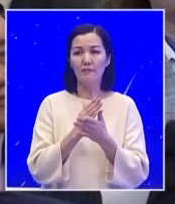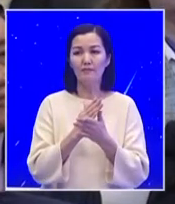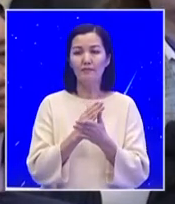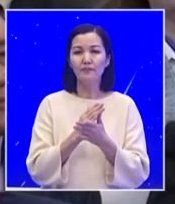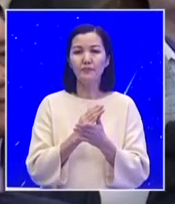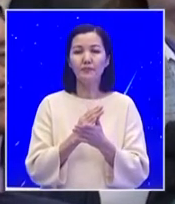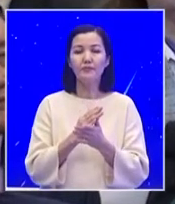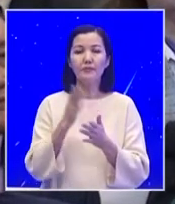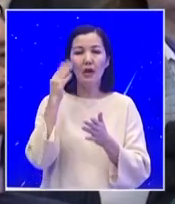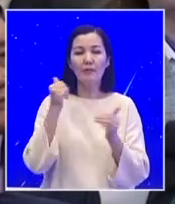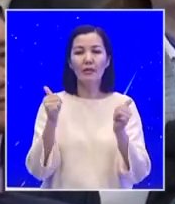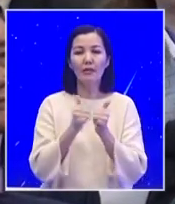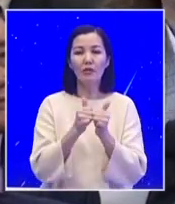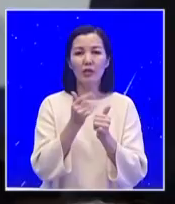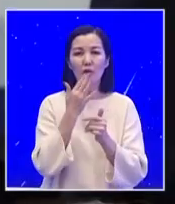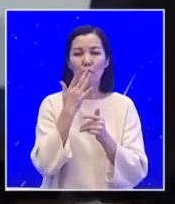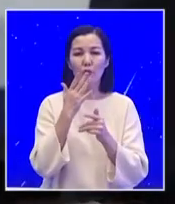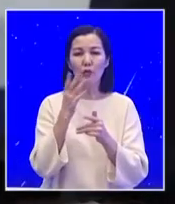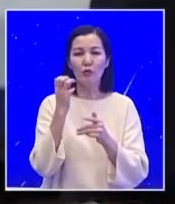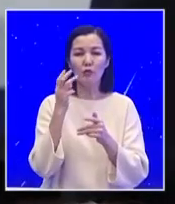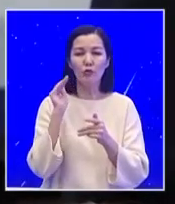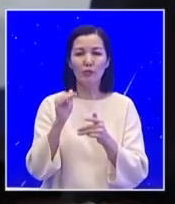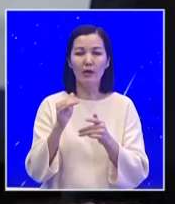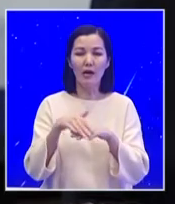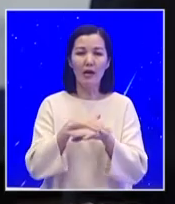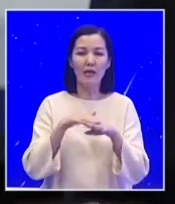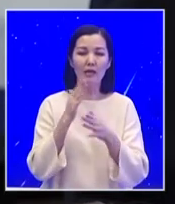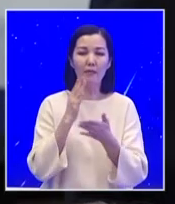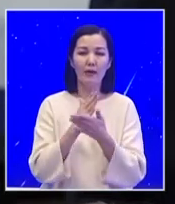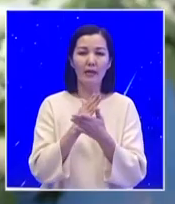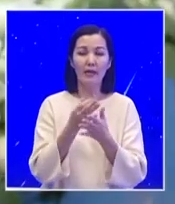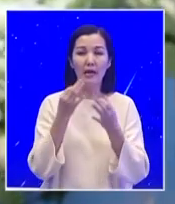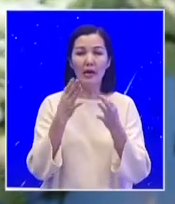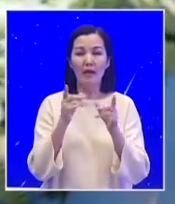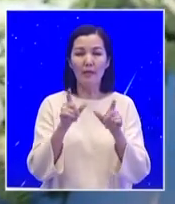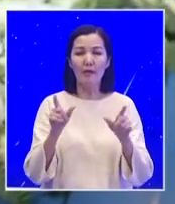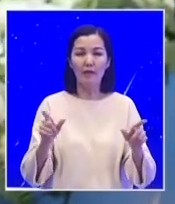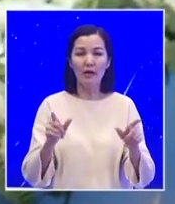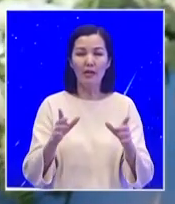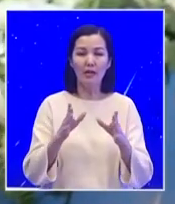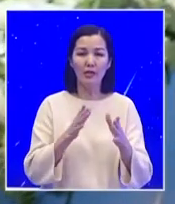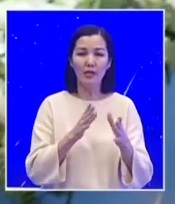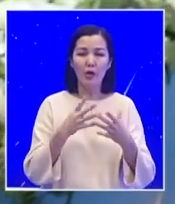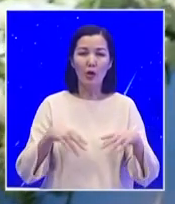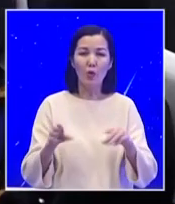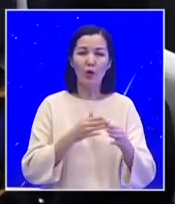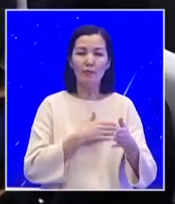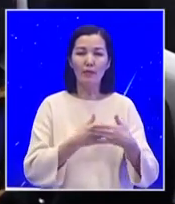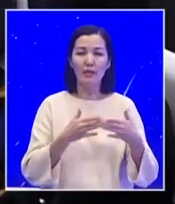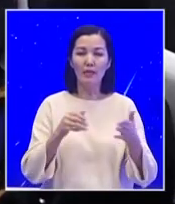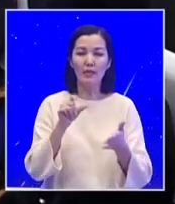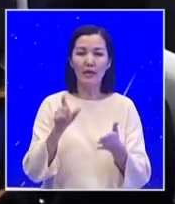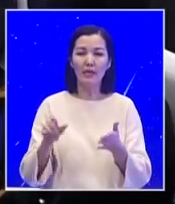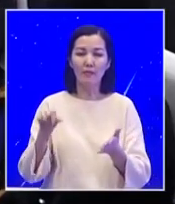Мегаполис пен іргелес өлке көп ұлтты, 300 мыңнан аса халқы бар. Есепті кездесуге қарапайым көпшілік, қоғам белсенділері көп қатысты.